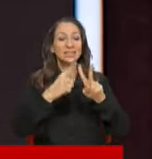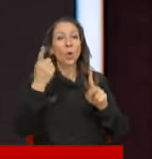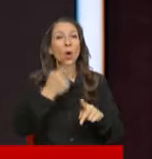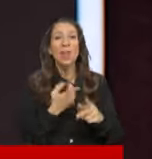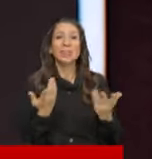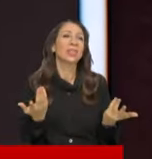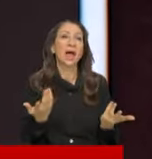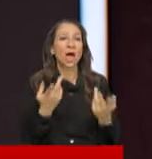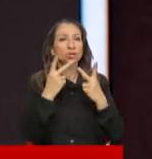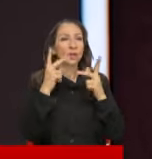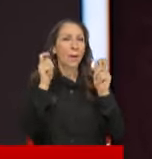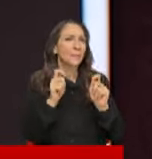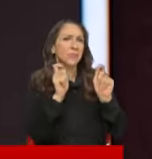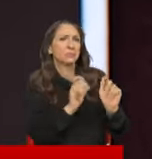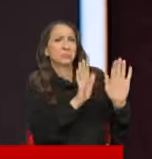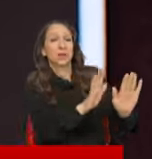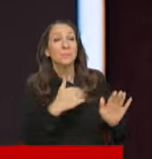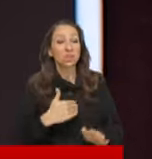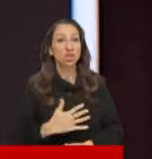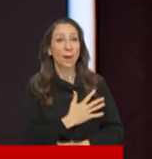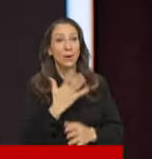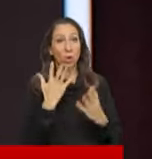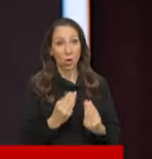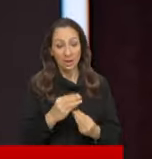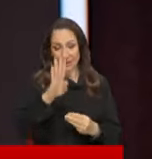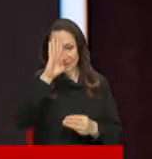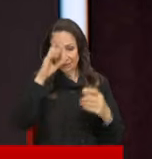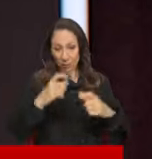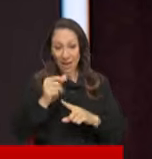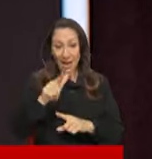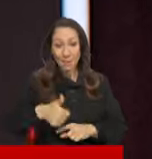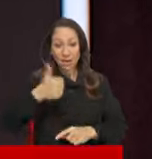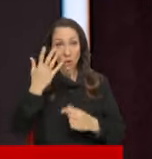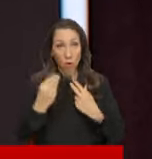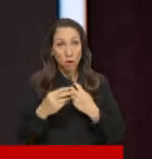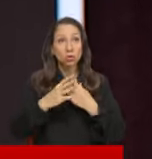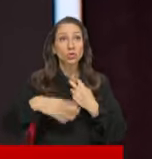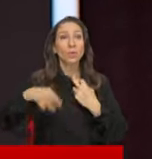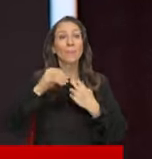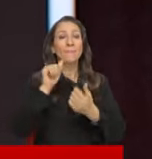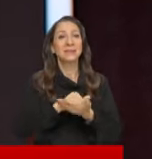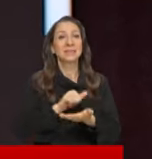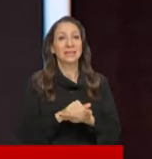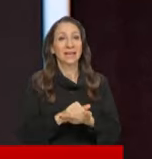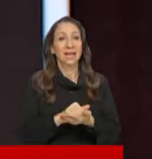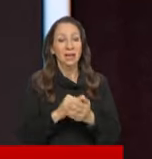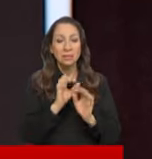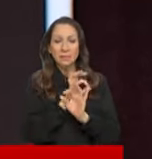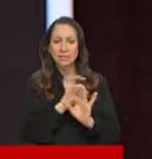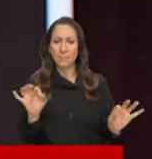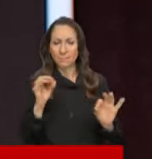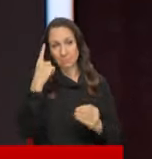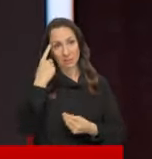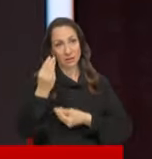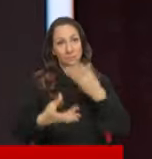oranlarla açıklama yaparsa yapsın biz Cumhuriyet Halk Partisi İstanbul İl Başkanlığı olarak tüm basını etkili bir biçimde